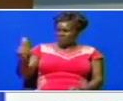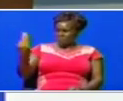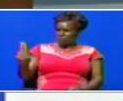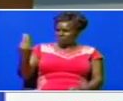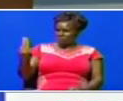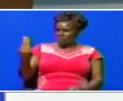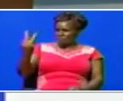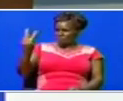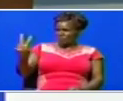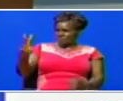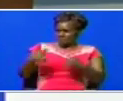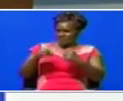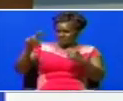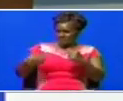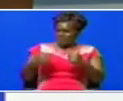Kenyatta,